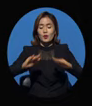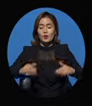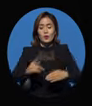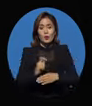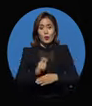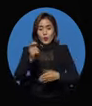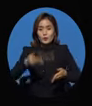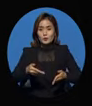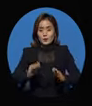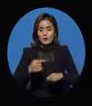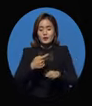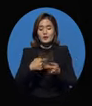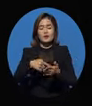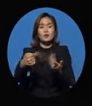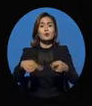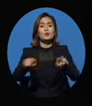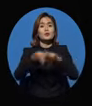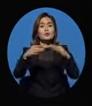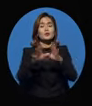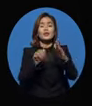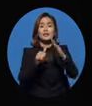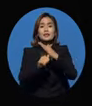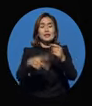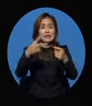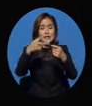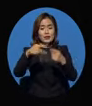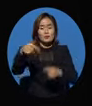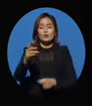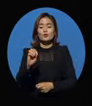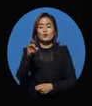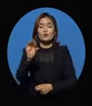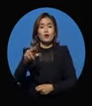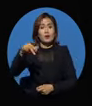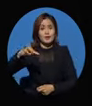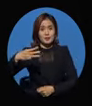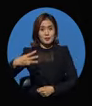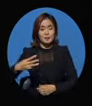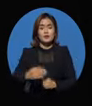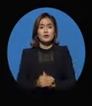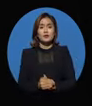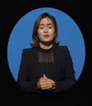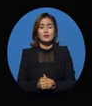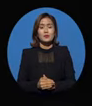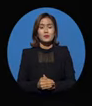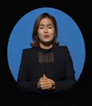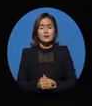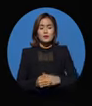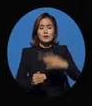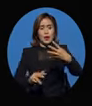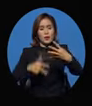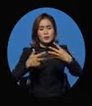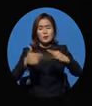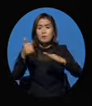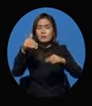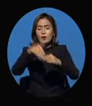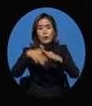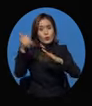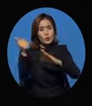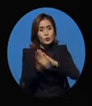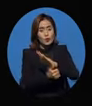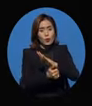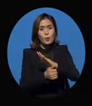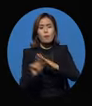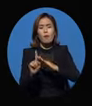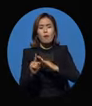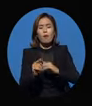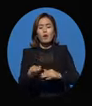출신 더불어 입니당 당대표 후보 기호 2번 송경진 입니다 지난 재보궐 선거 결과 국민들께서 는